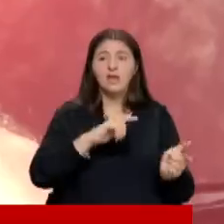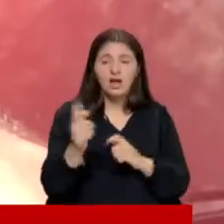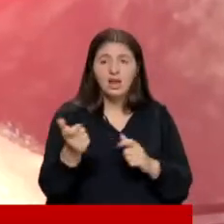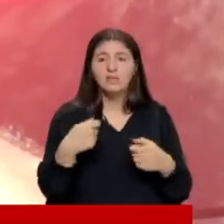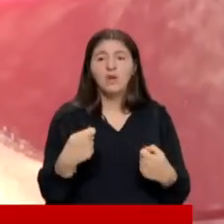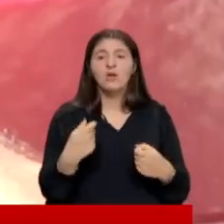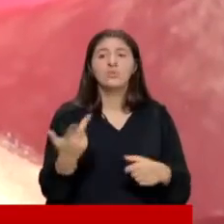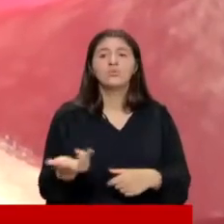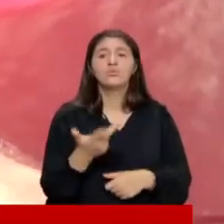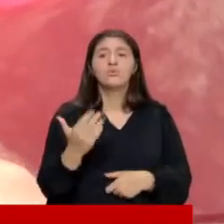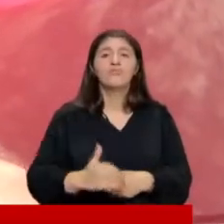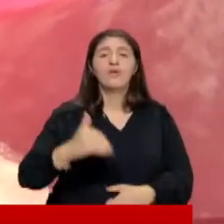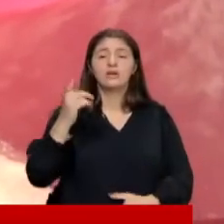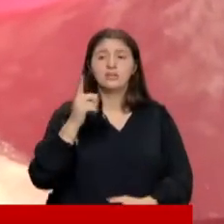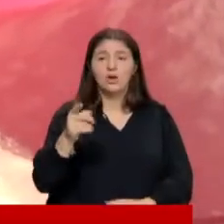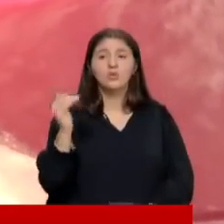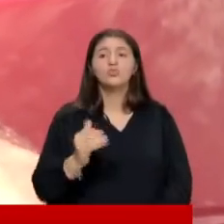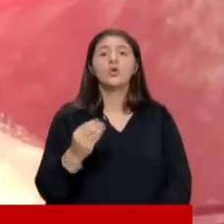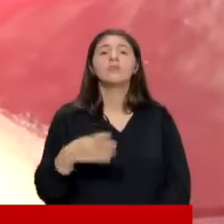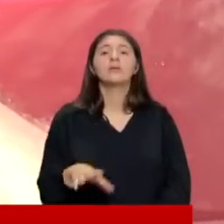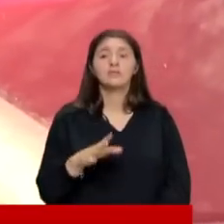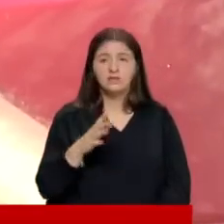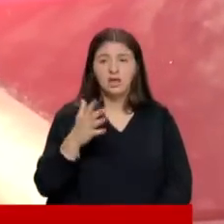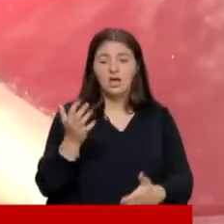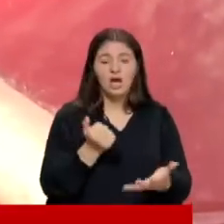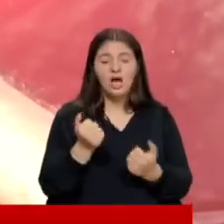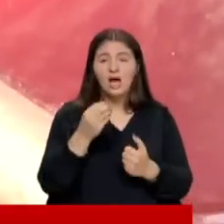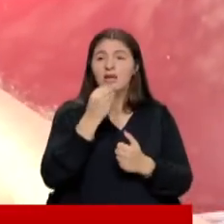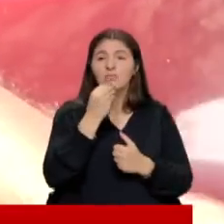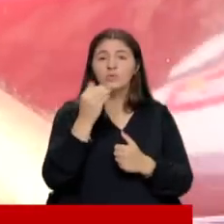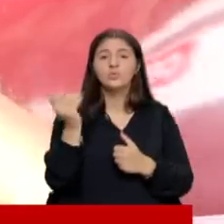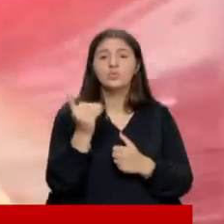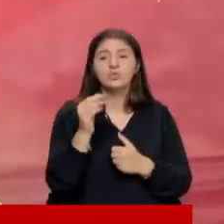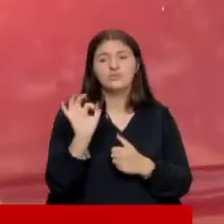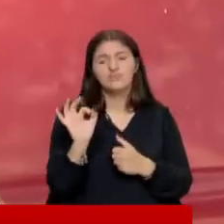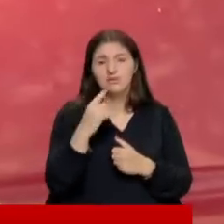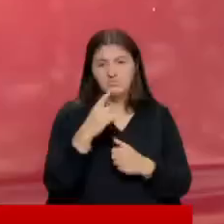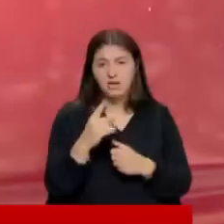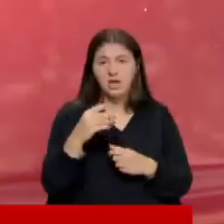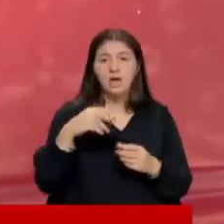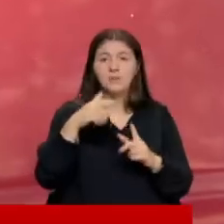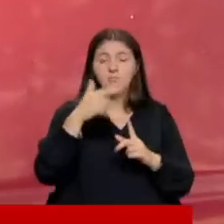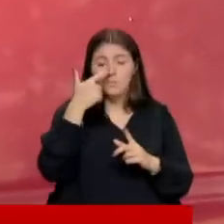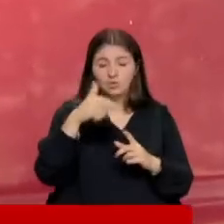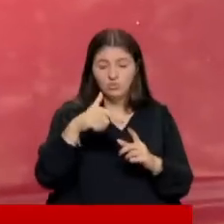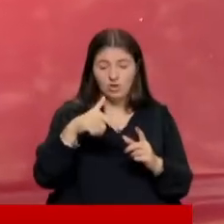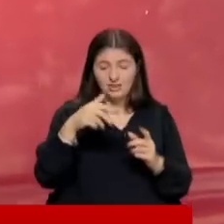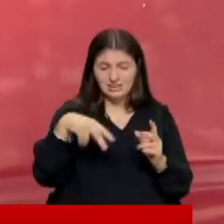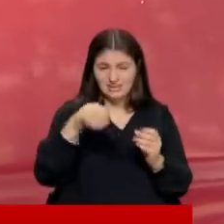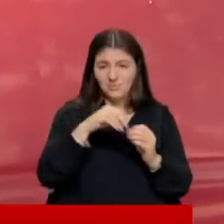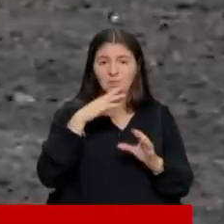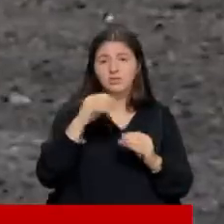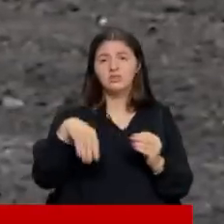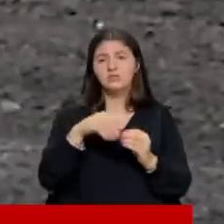maliyetler çok aşırı yüksek maliyetler düşmedi sürece tüketicinin ucuz yeme şansı sıfır mazot azan demek Türkiye'de her